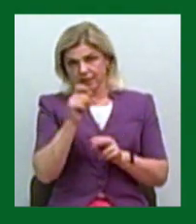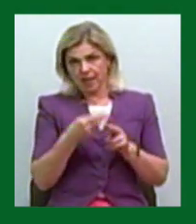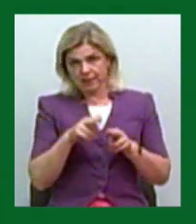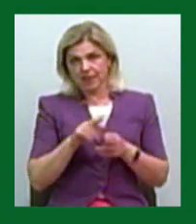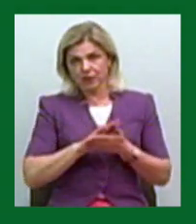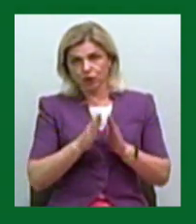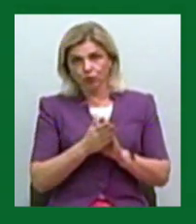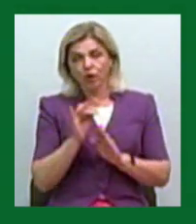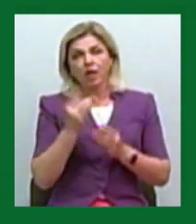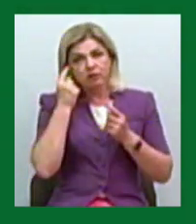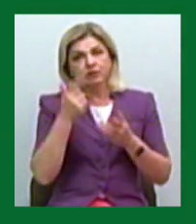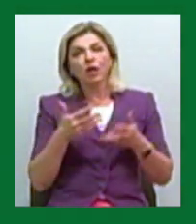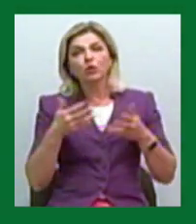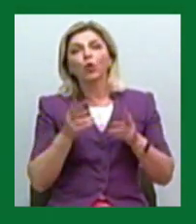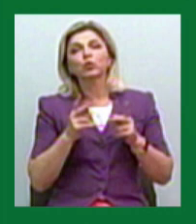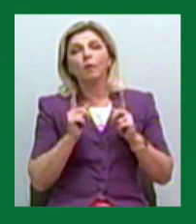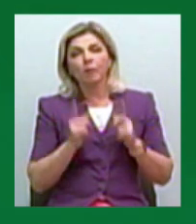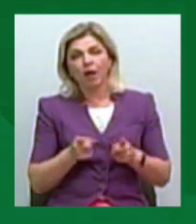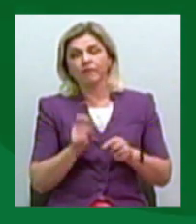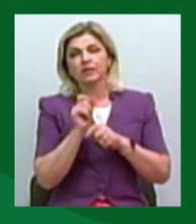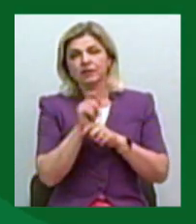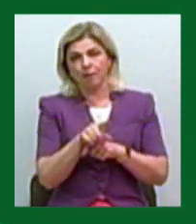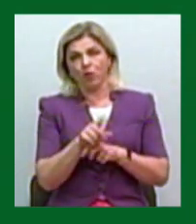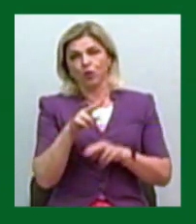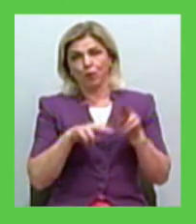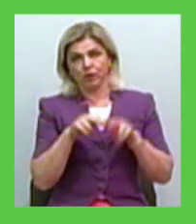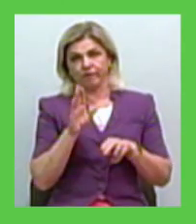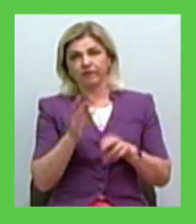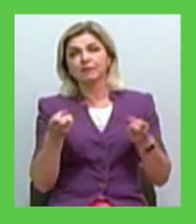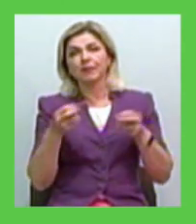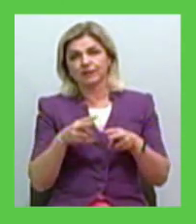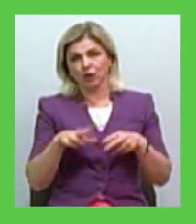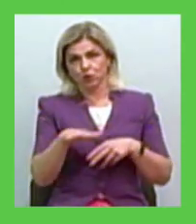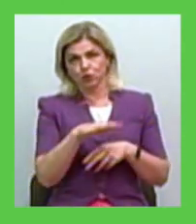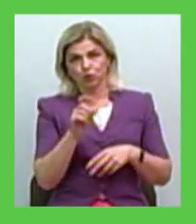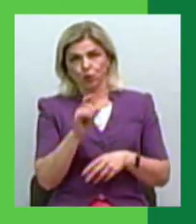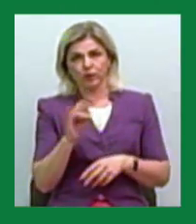а також з'ясуємо, хто ж насправді замовник будівництва в рекреаційній зоні.